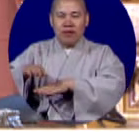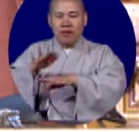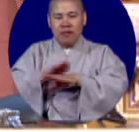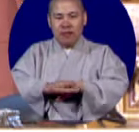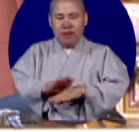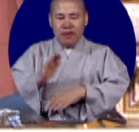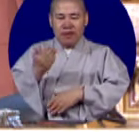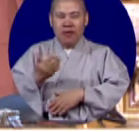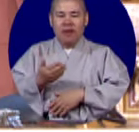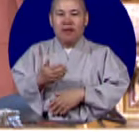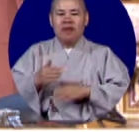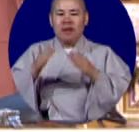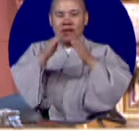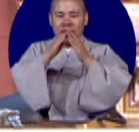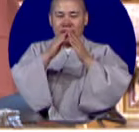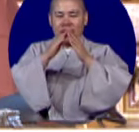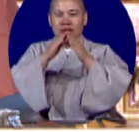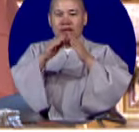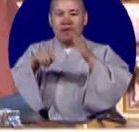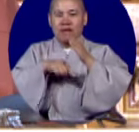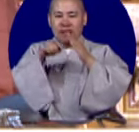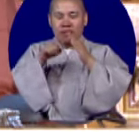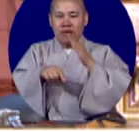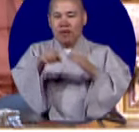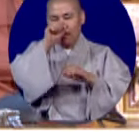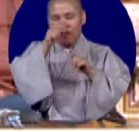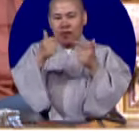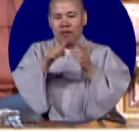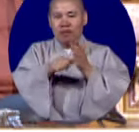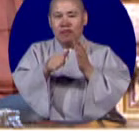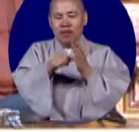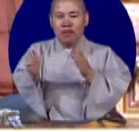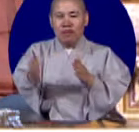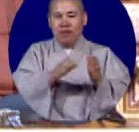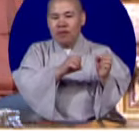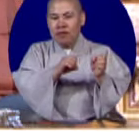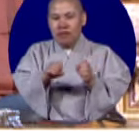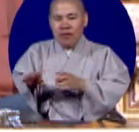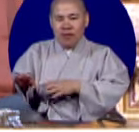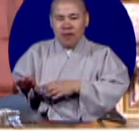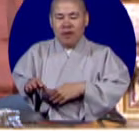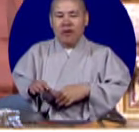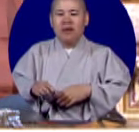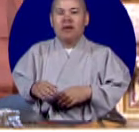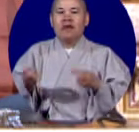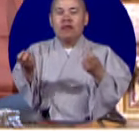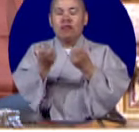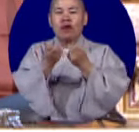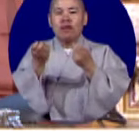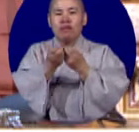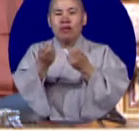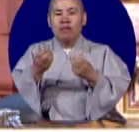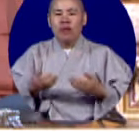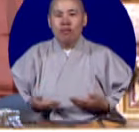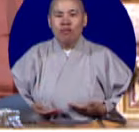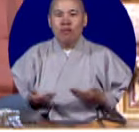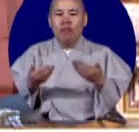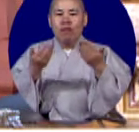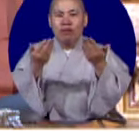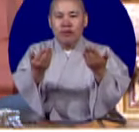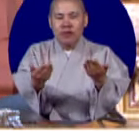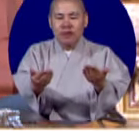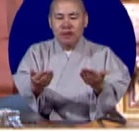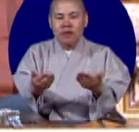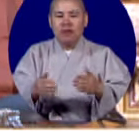좋은 물건부터 치워라 이거거든요. 그거 치우는 방법이 뭐냐? 보시거든요. 보시